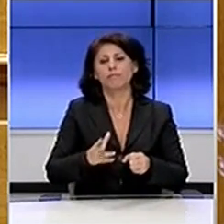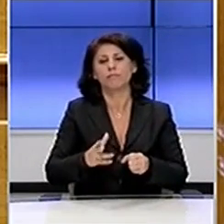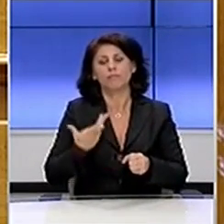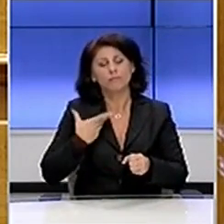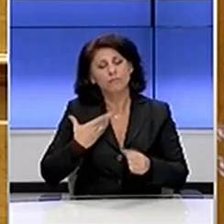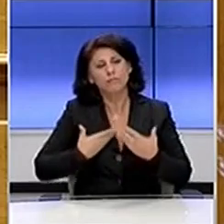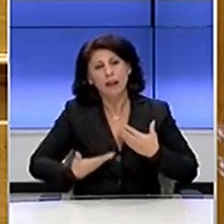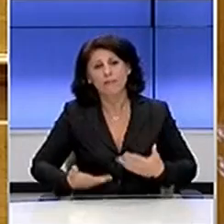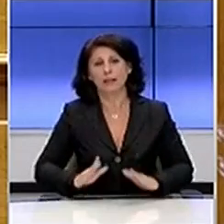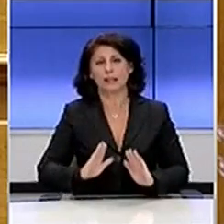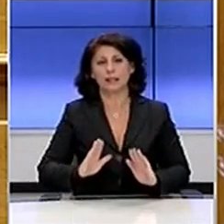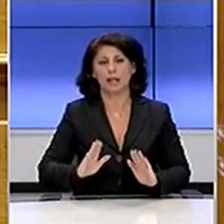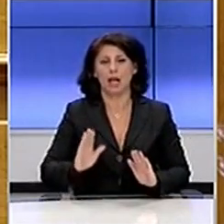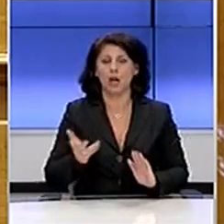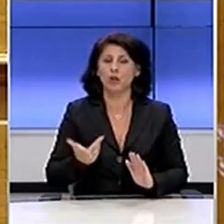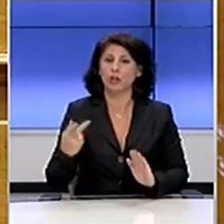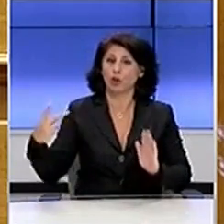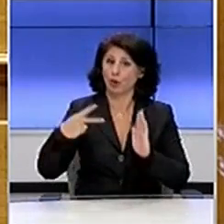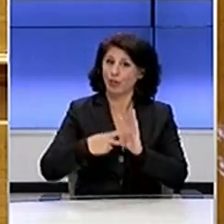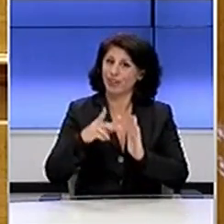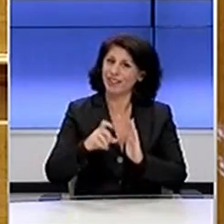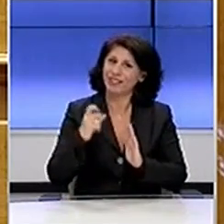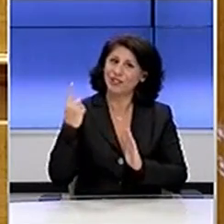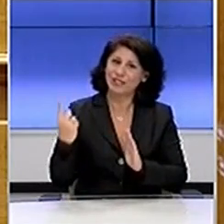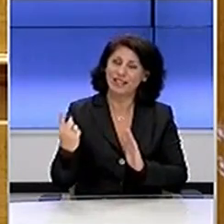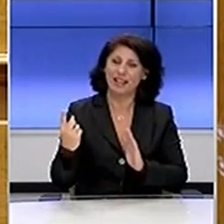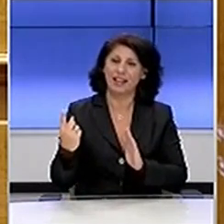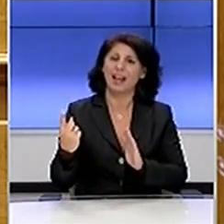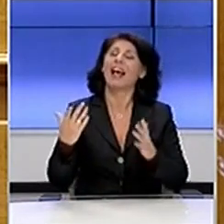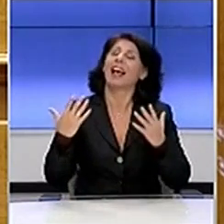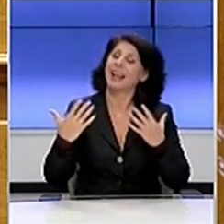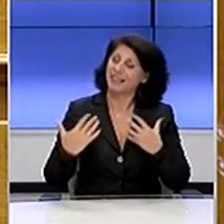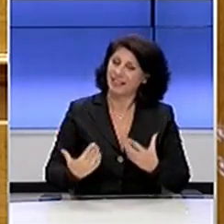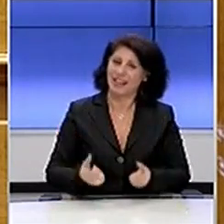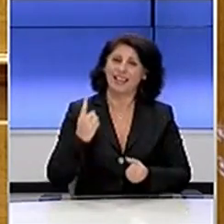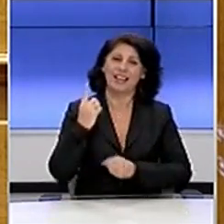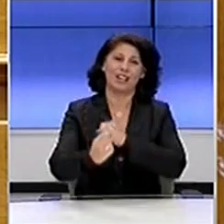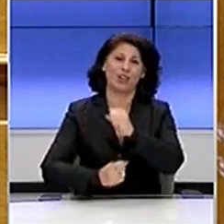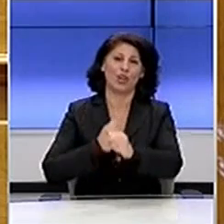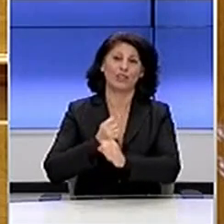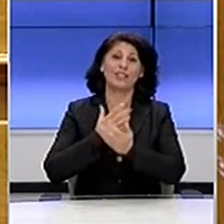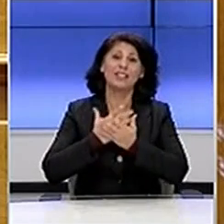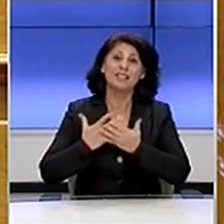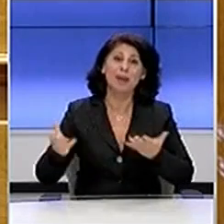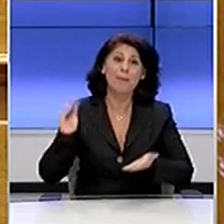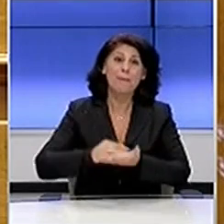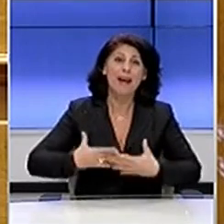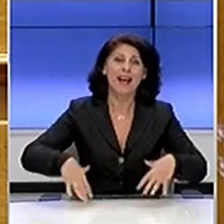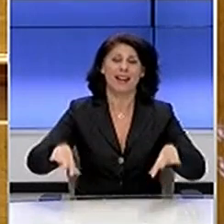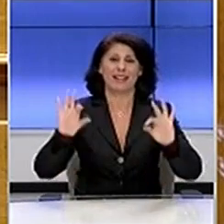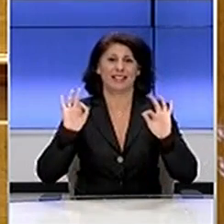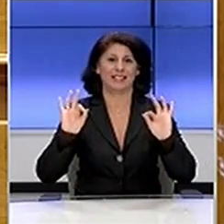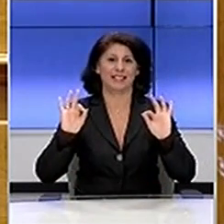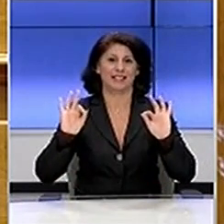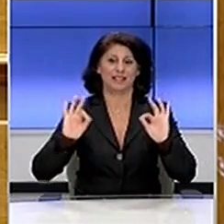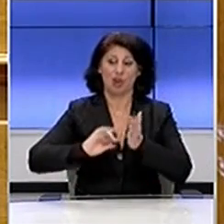αμοιχές, έτσι ώστε το 2021 να είναι η χρονιά της μεγάλης επανεκκίνησης